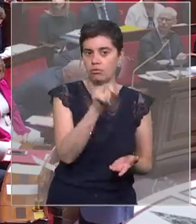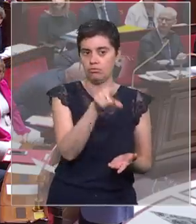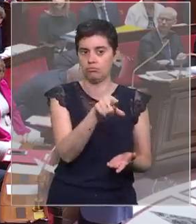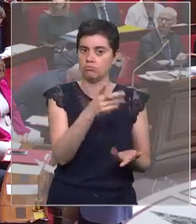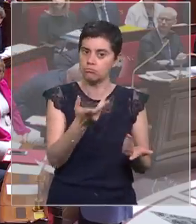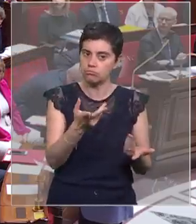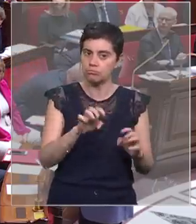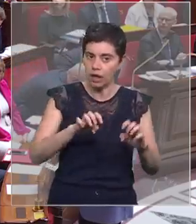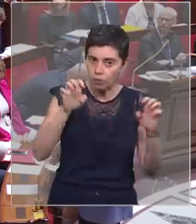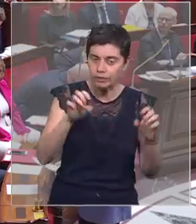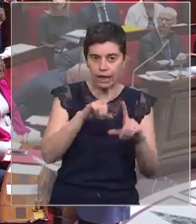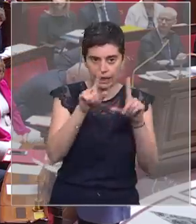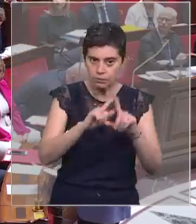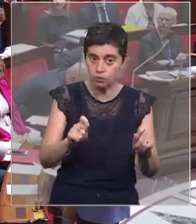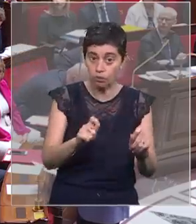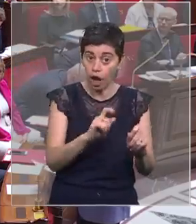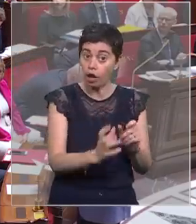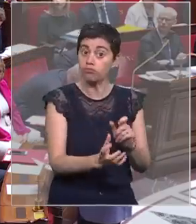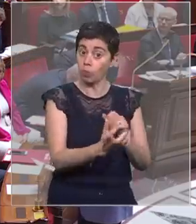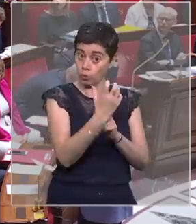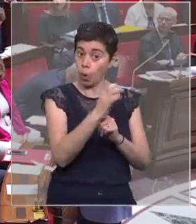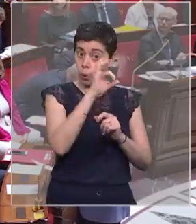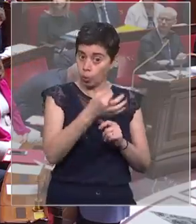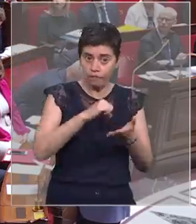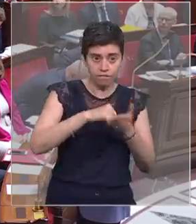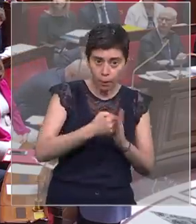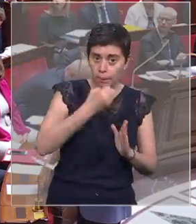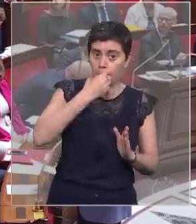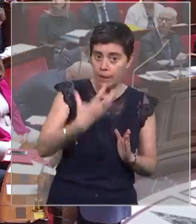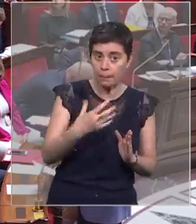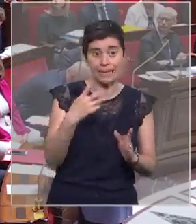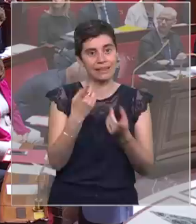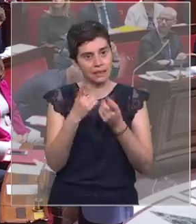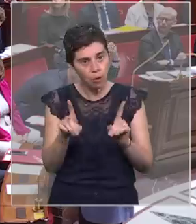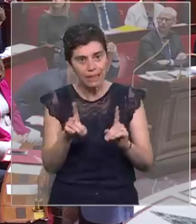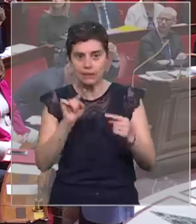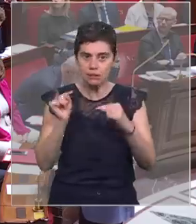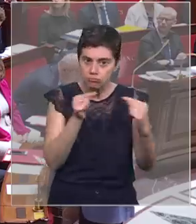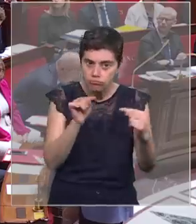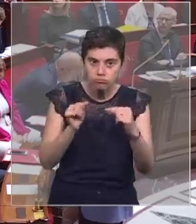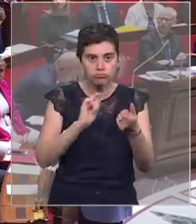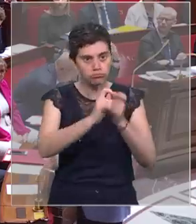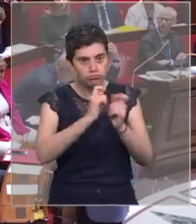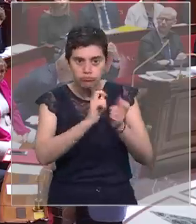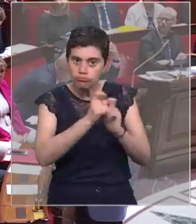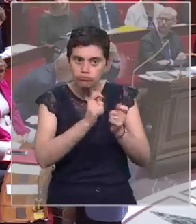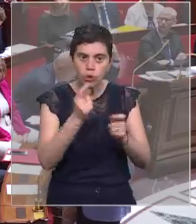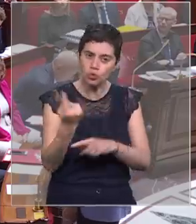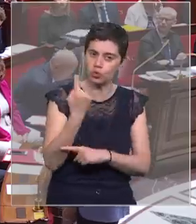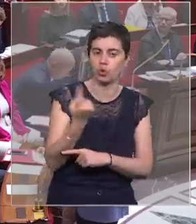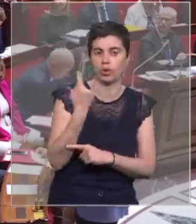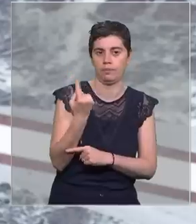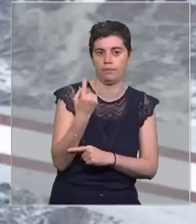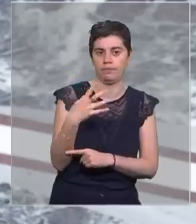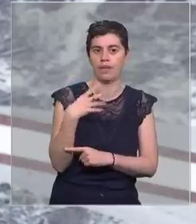respectueux, un opposant ferme mais attaché au débat démocratique et toujours prêt au dialogue. C'est aussi le cas de nombre de